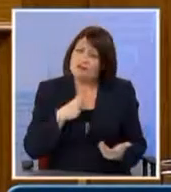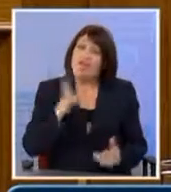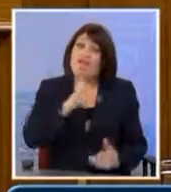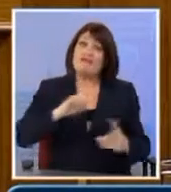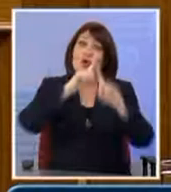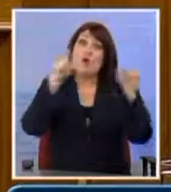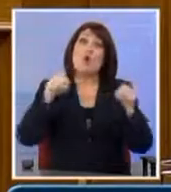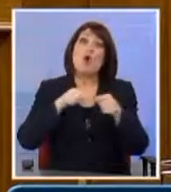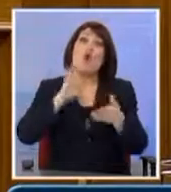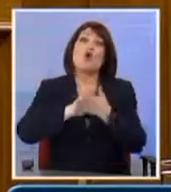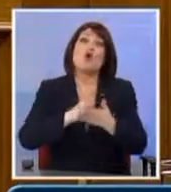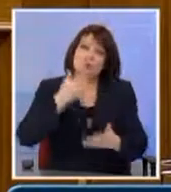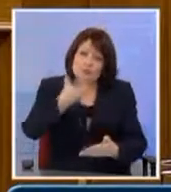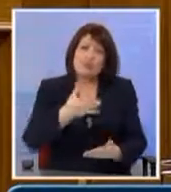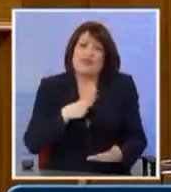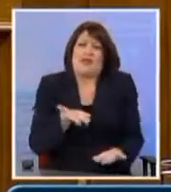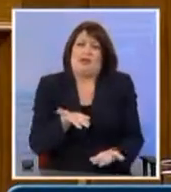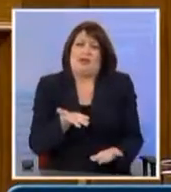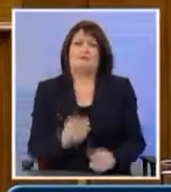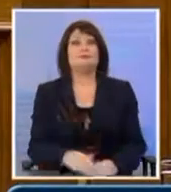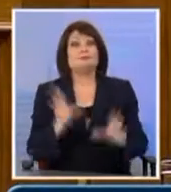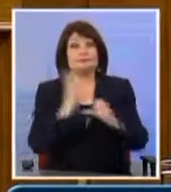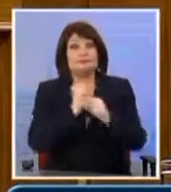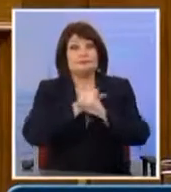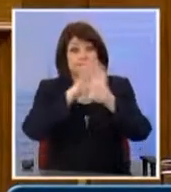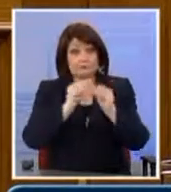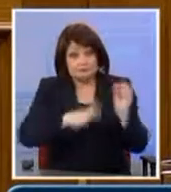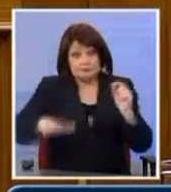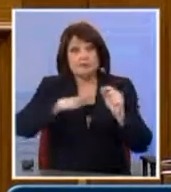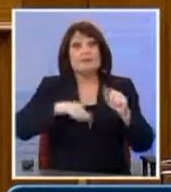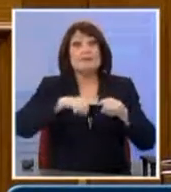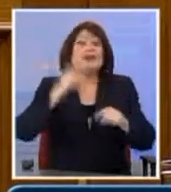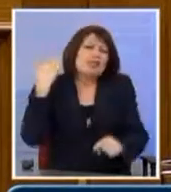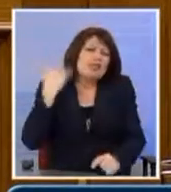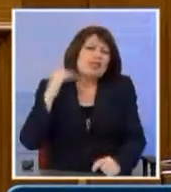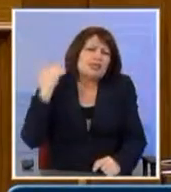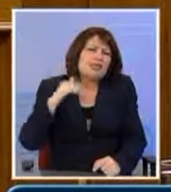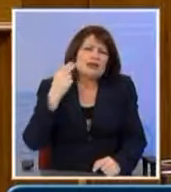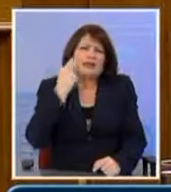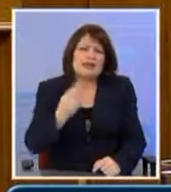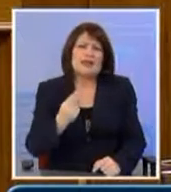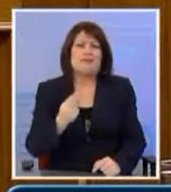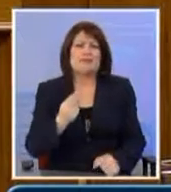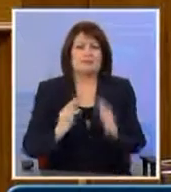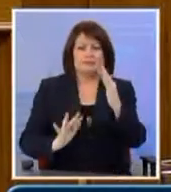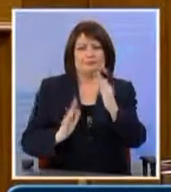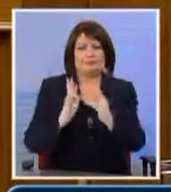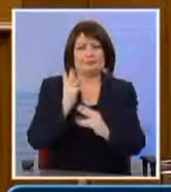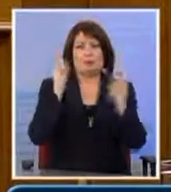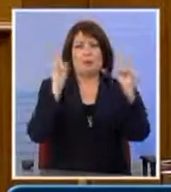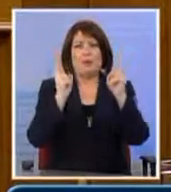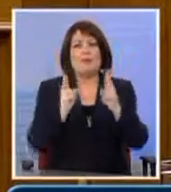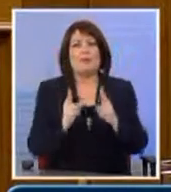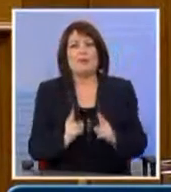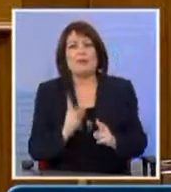ευρωομόλογο. Και αυτά επετέφθησαν με μεγάλες θυσίες του ελληνικού λαού, που είδε το επίπεδο της ευημερίας του να μειώνεται